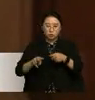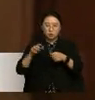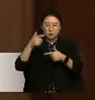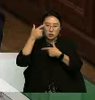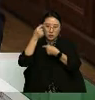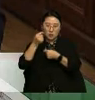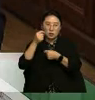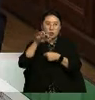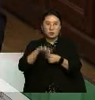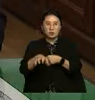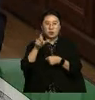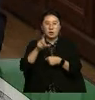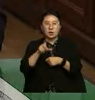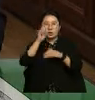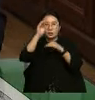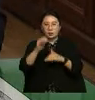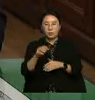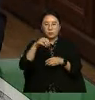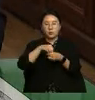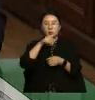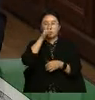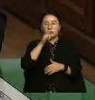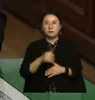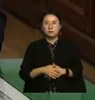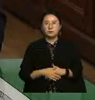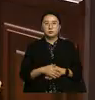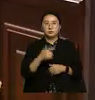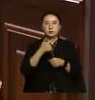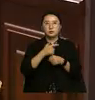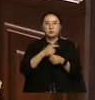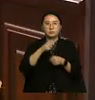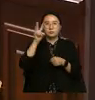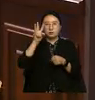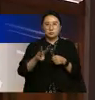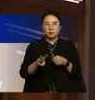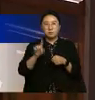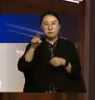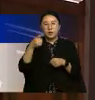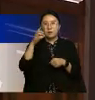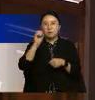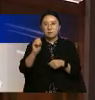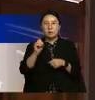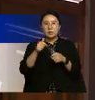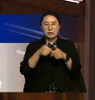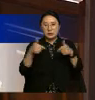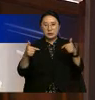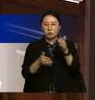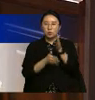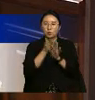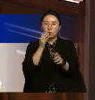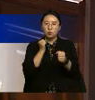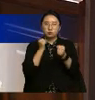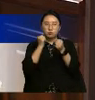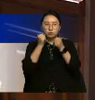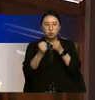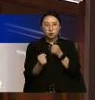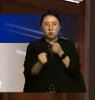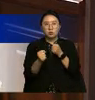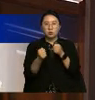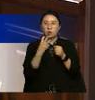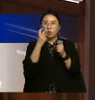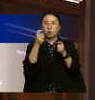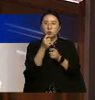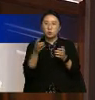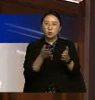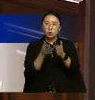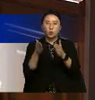최적의 입지임을 강조하는 내용을 담고 있습니다. 남양주시는 100만을 바라보는 대도시임에도 불구하고